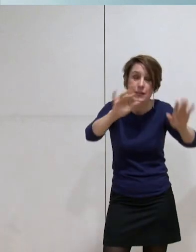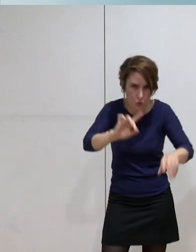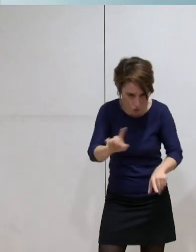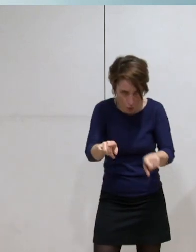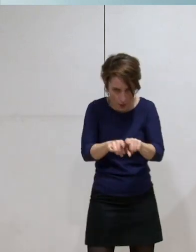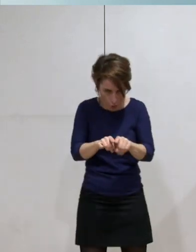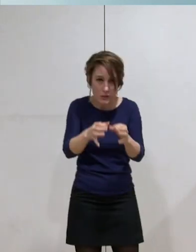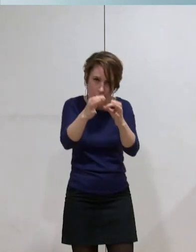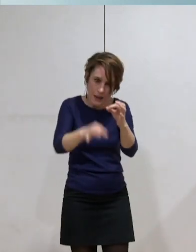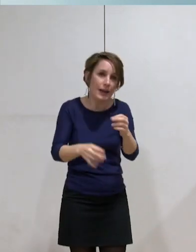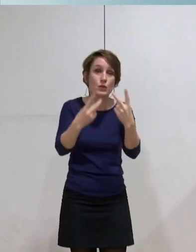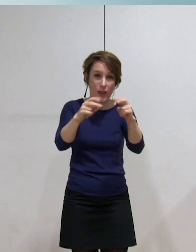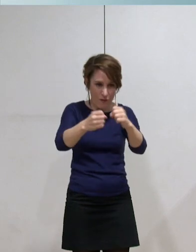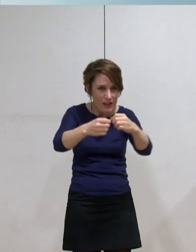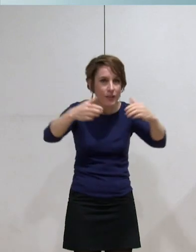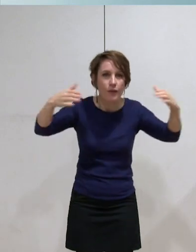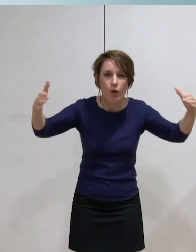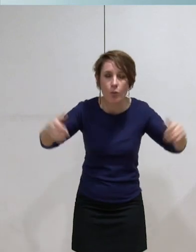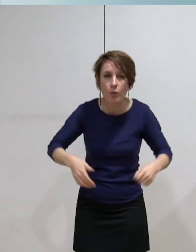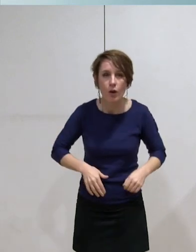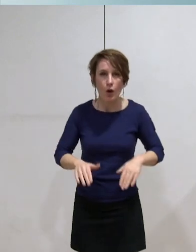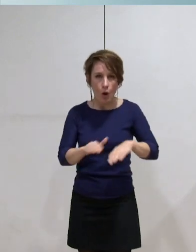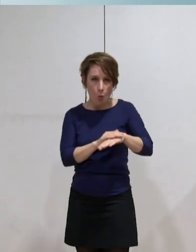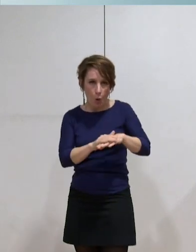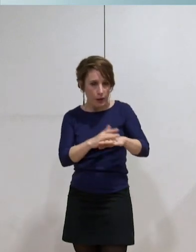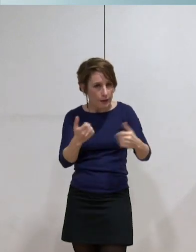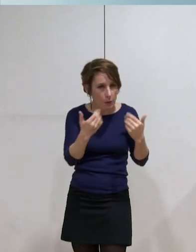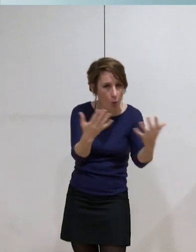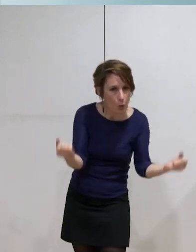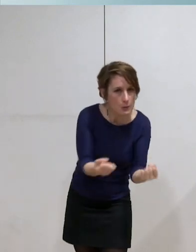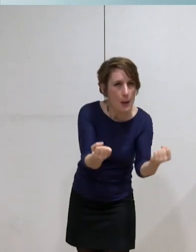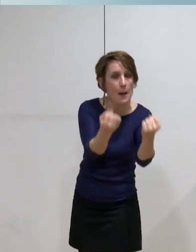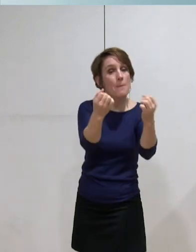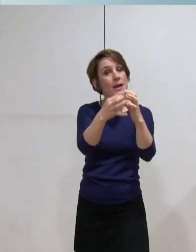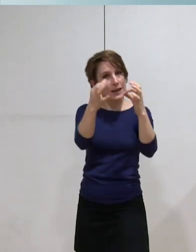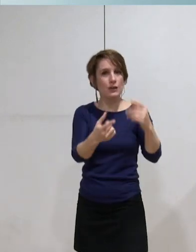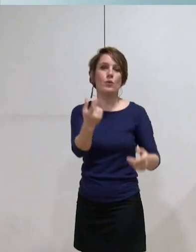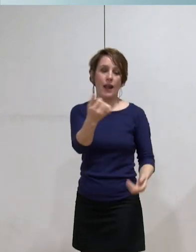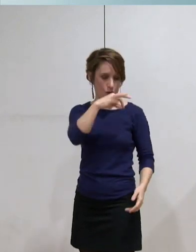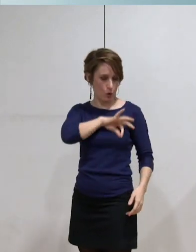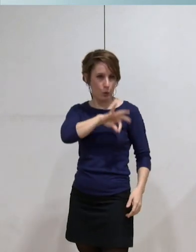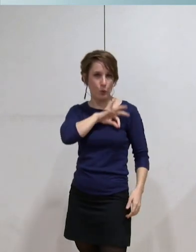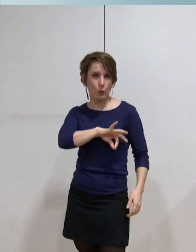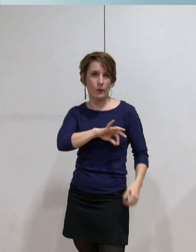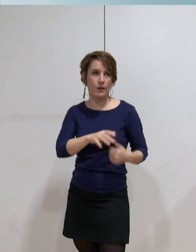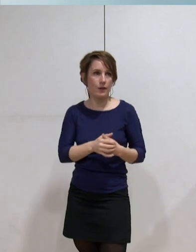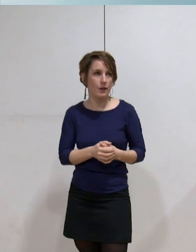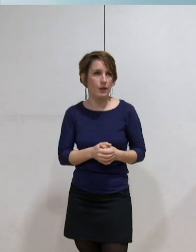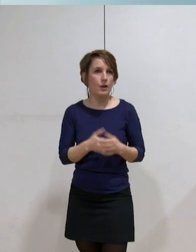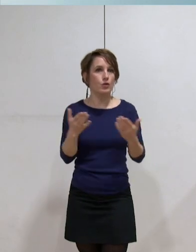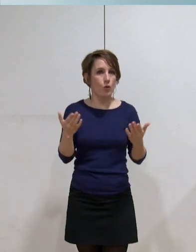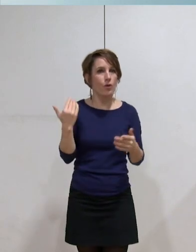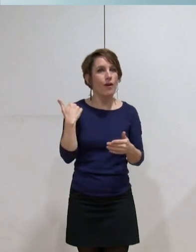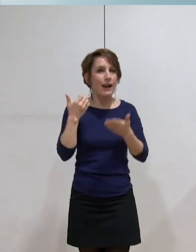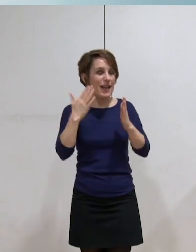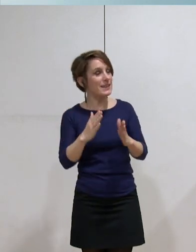moyens de développer cette ville d'avoir une politique en direction de ses habitants et de financer ces politiques-l la décision que vous avez donc prise